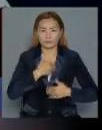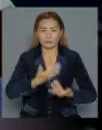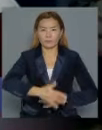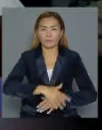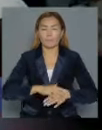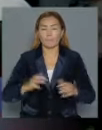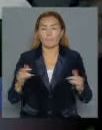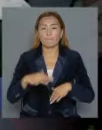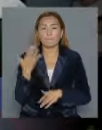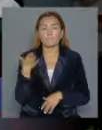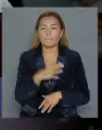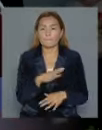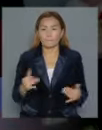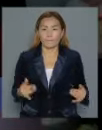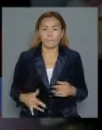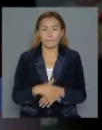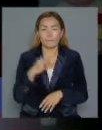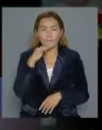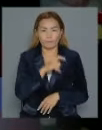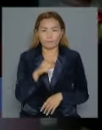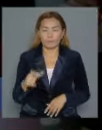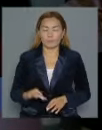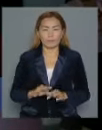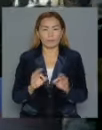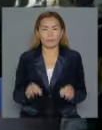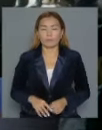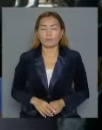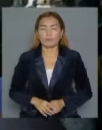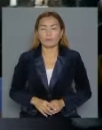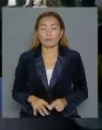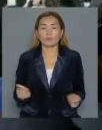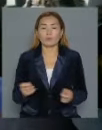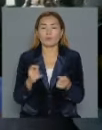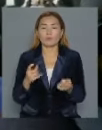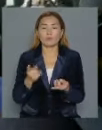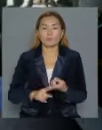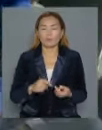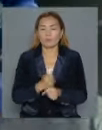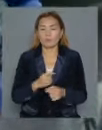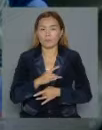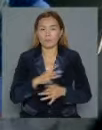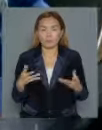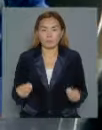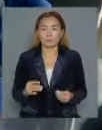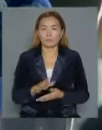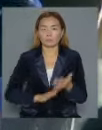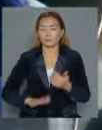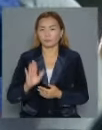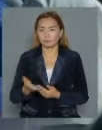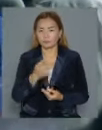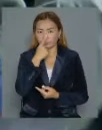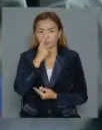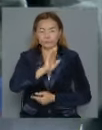уақытта жиналып көрген жоқ. Бүгін деген халық дейтін масқара, өте тамаша. Мерейтойға орай өтетін шаралар легі жалғасуда.